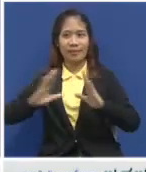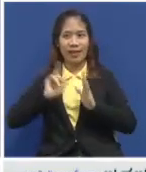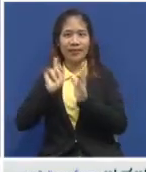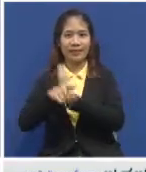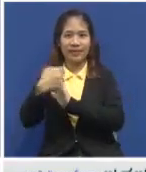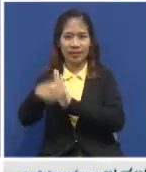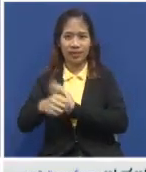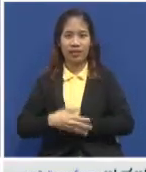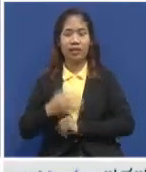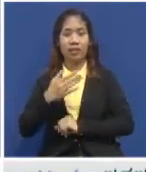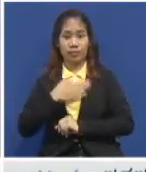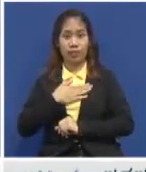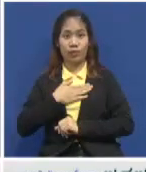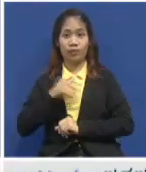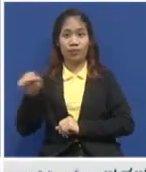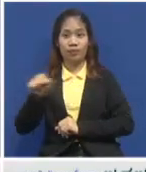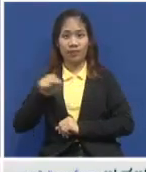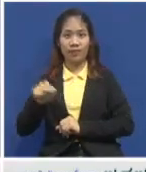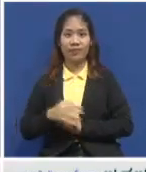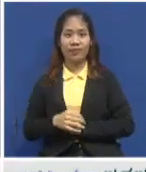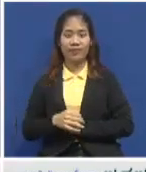ครับผมกับท่านนะครับผมกับท่านนี้นะฮะ